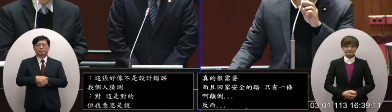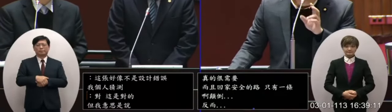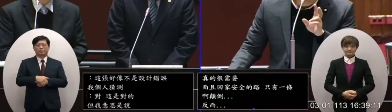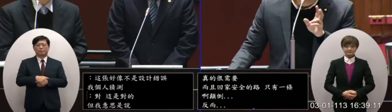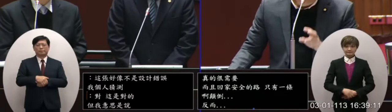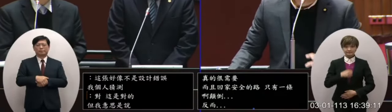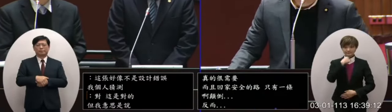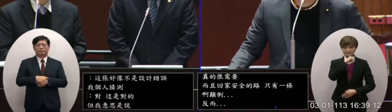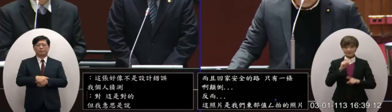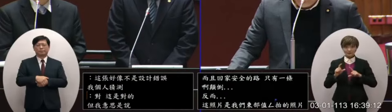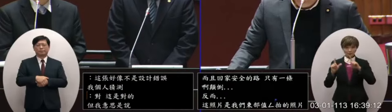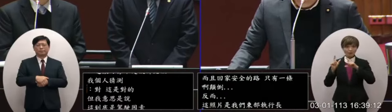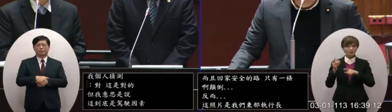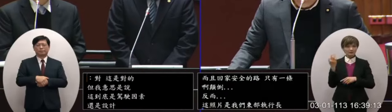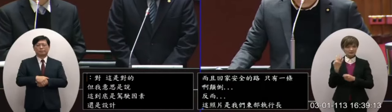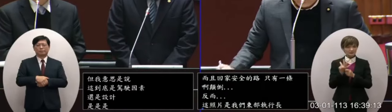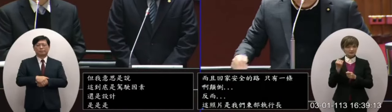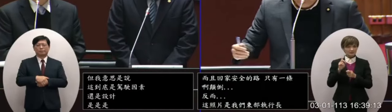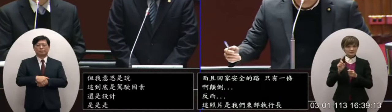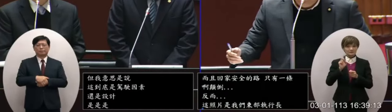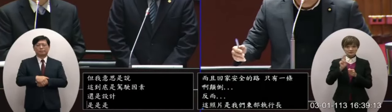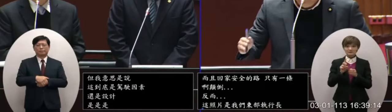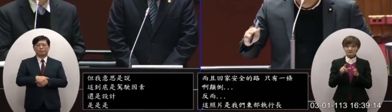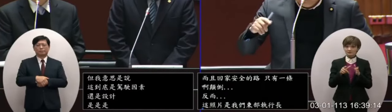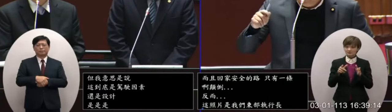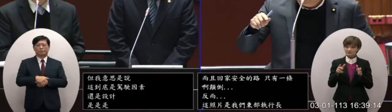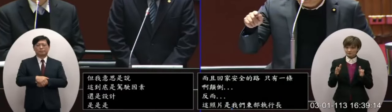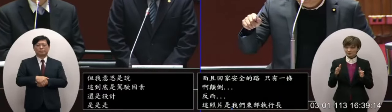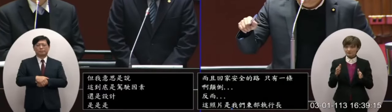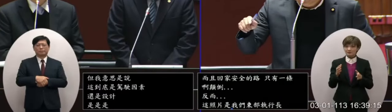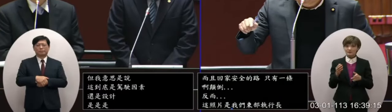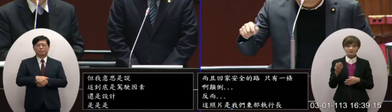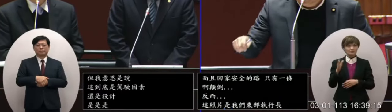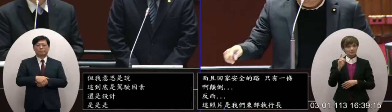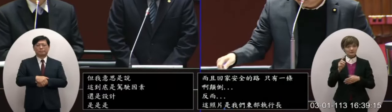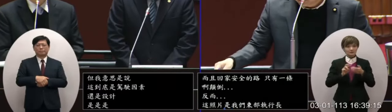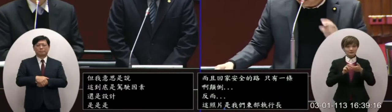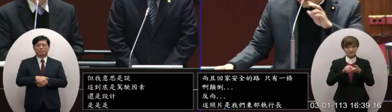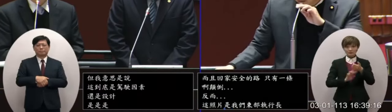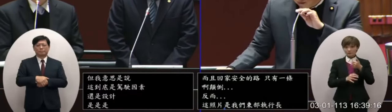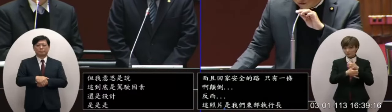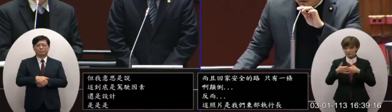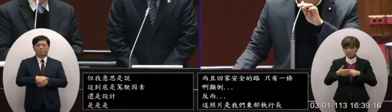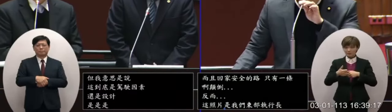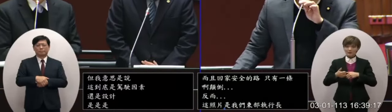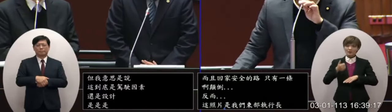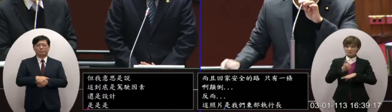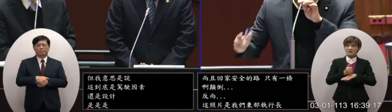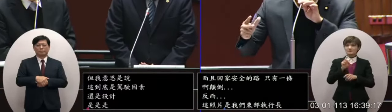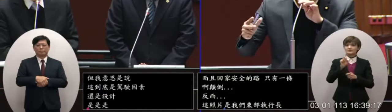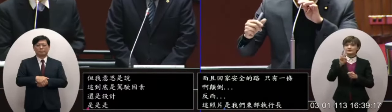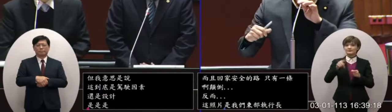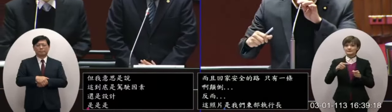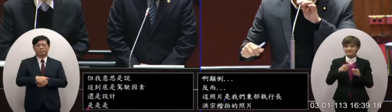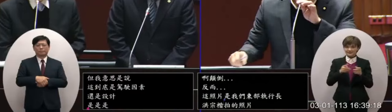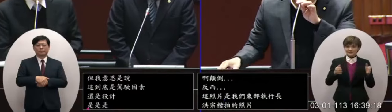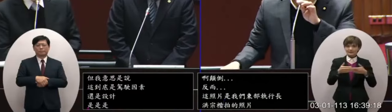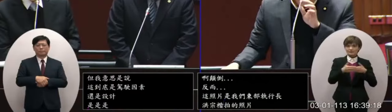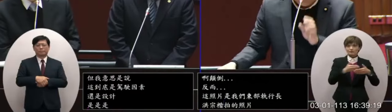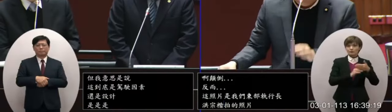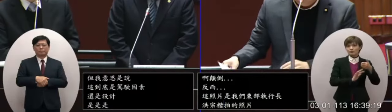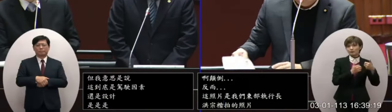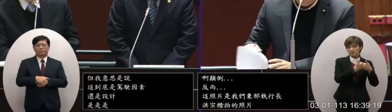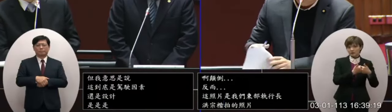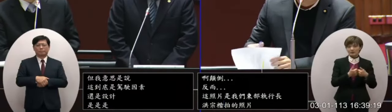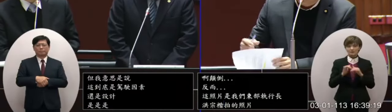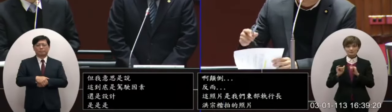好。我们台东十二年，前一位立委最后十二年都在交通委员会，那民进党在这八年。也在执